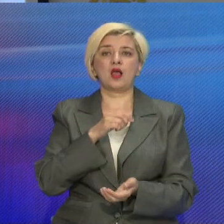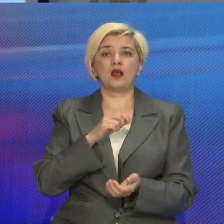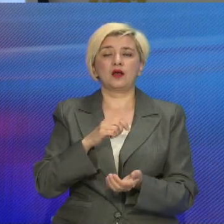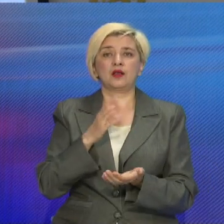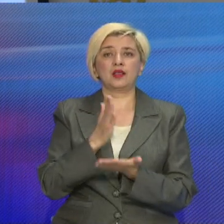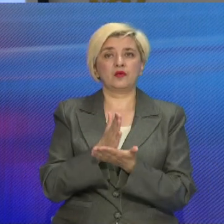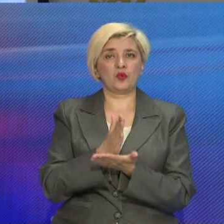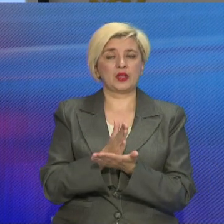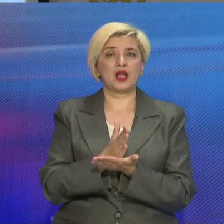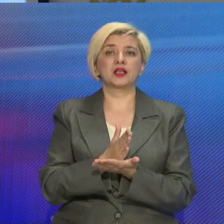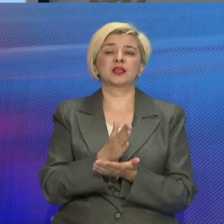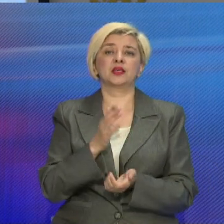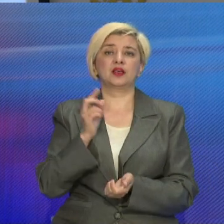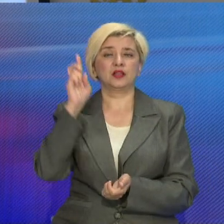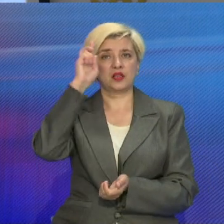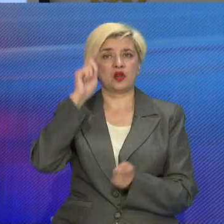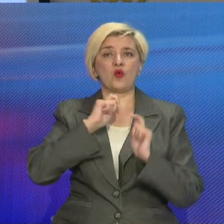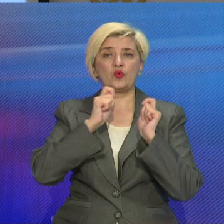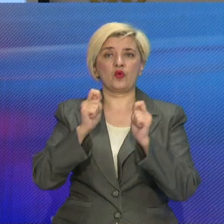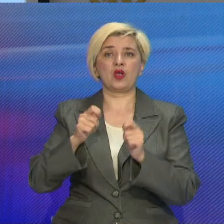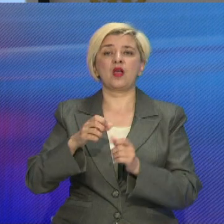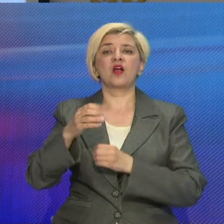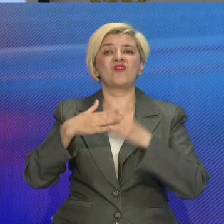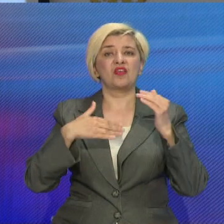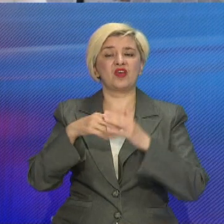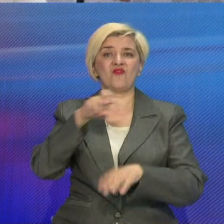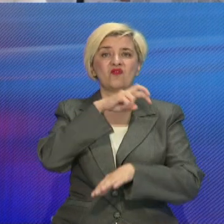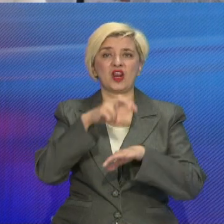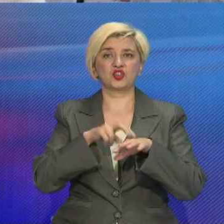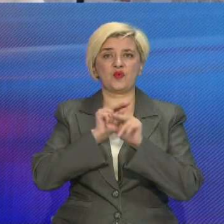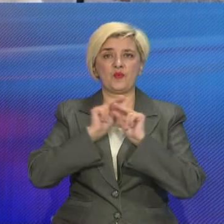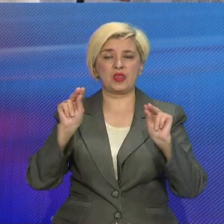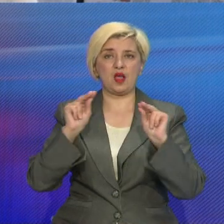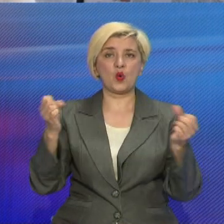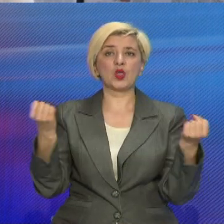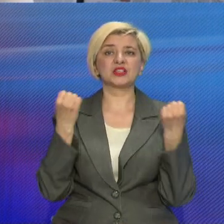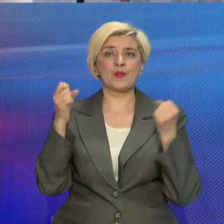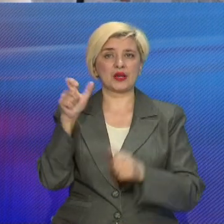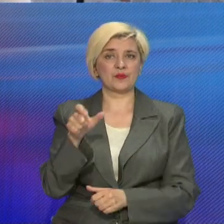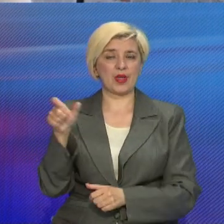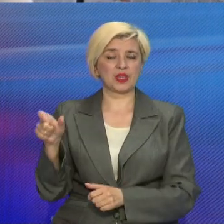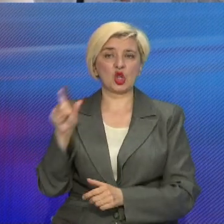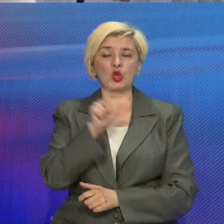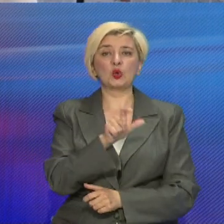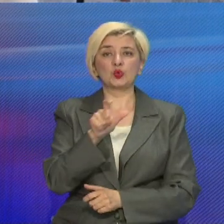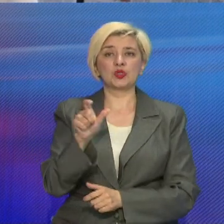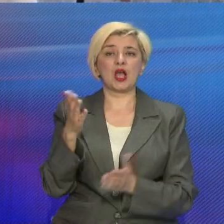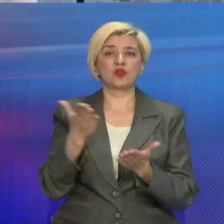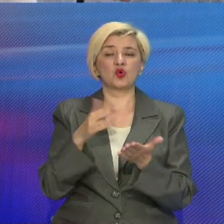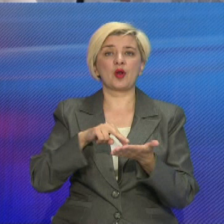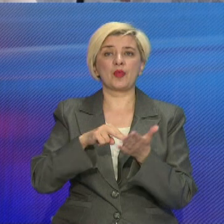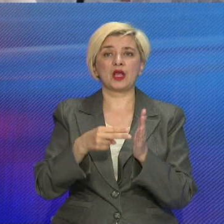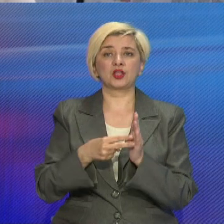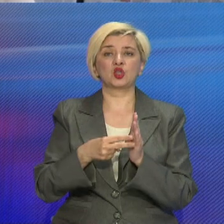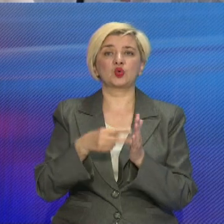дзяржаўных узнагарод, кваліфікаваныя ўрачы, педагогі, спартсмены. Люди, которые планируют не только свою жизнь, но